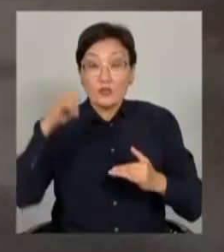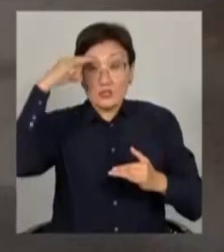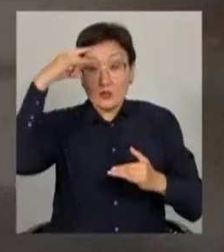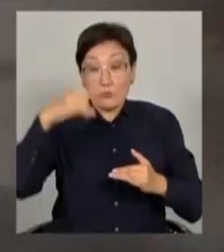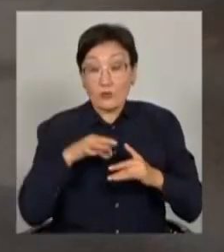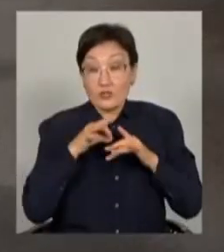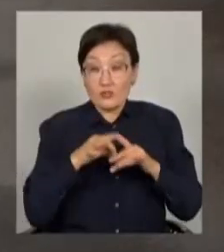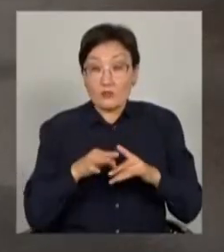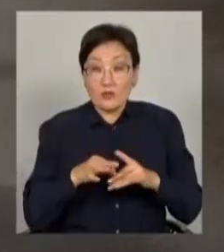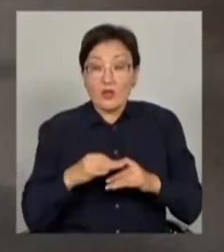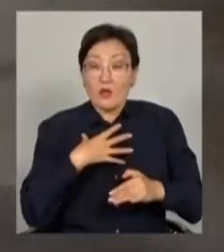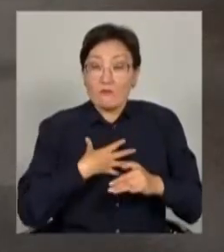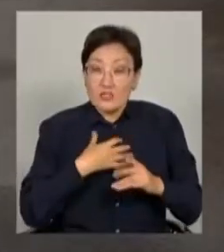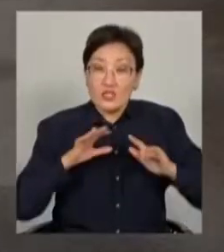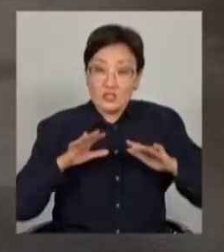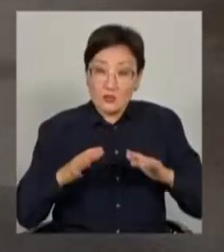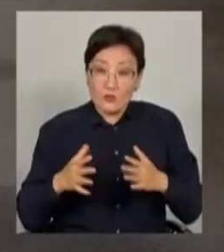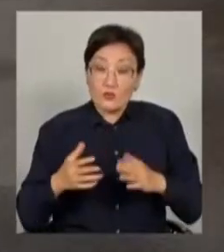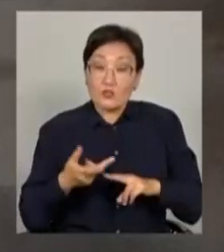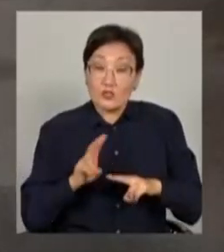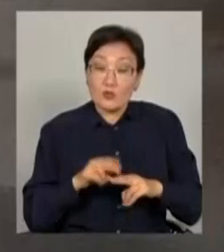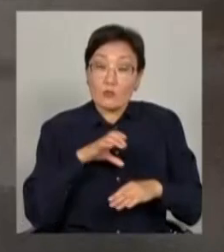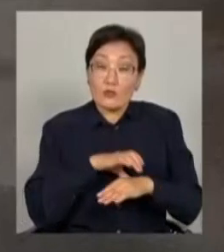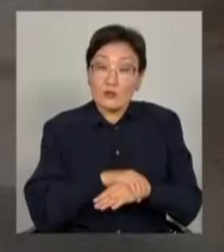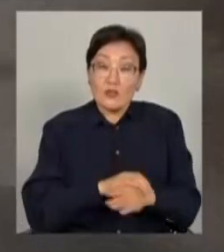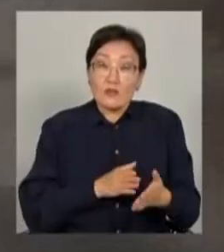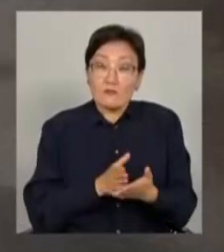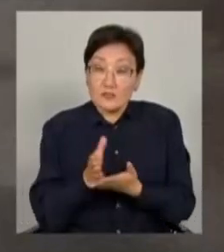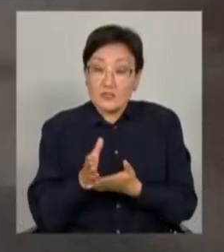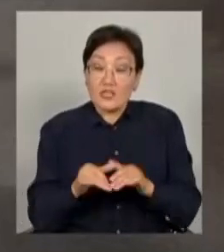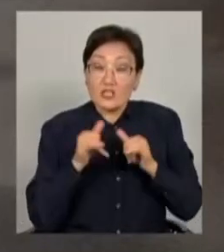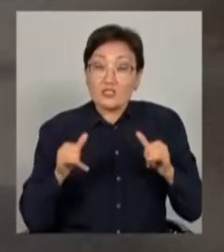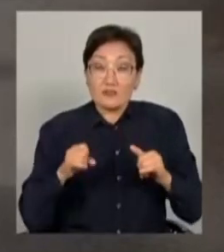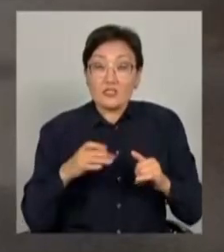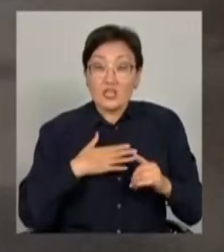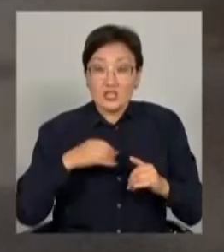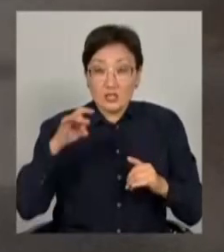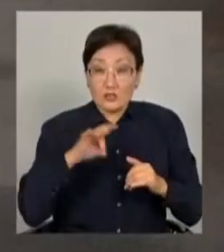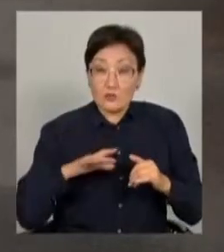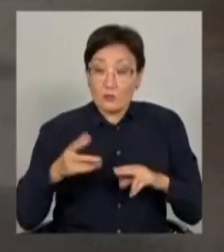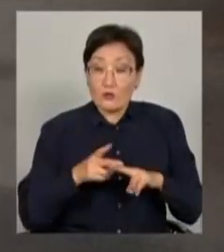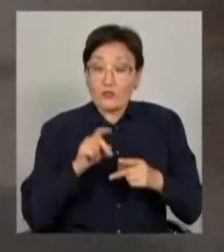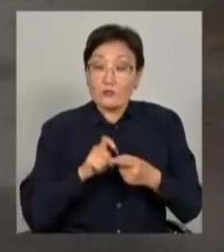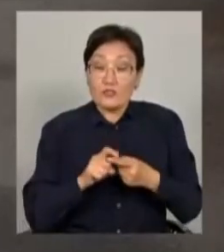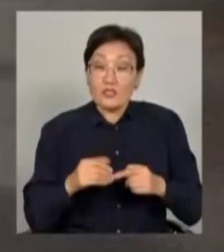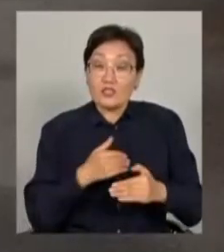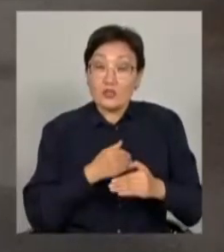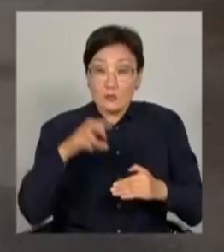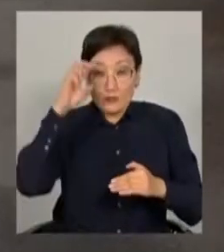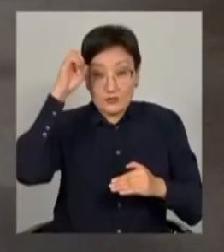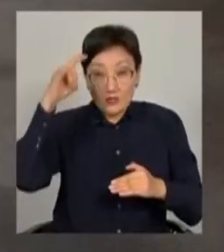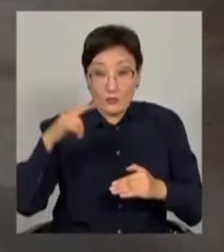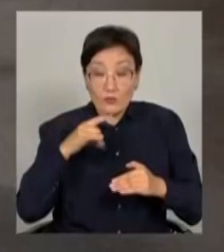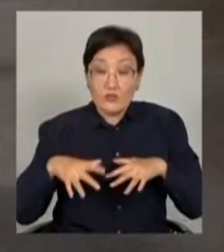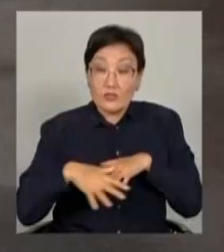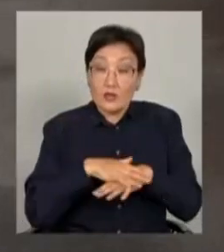проходят не менее важные события которые определяют Вектор развития нашей республики в этой связи желаю нашей стране и всем её